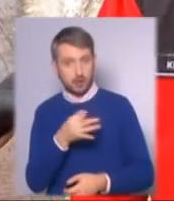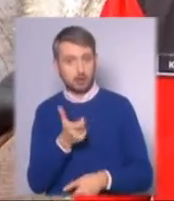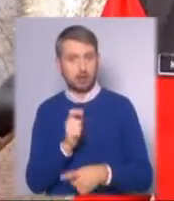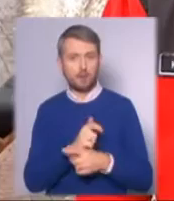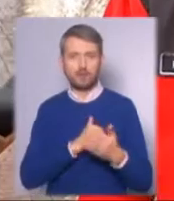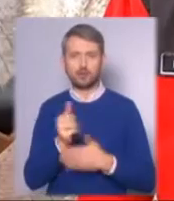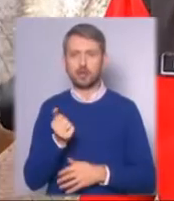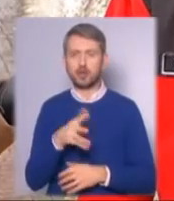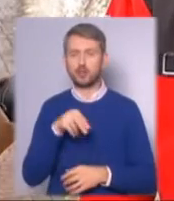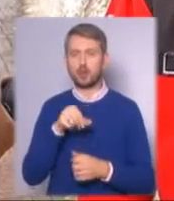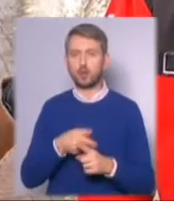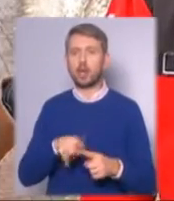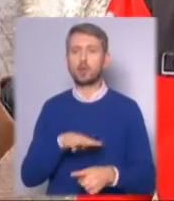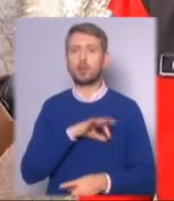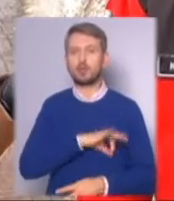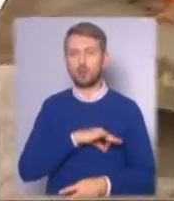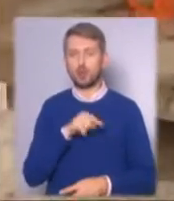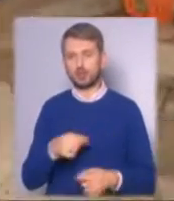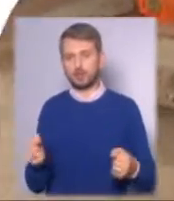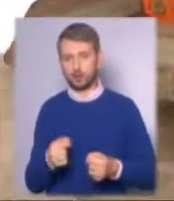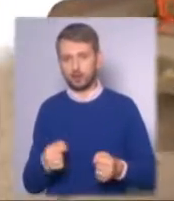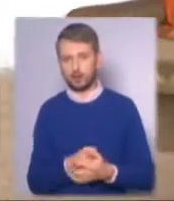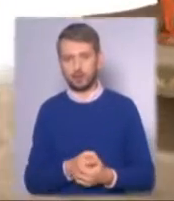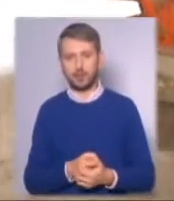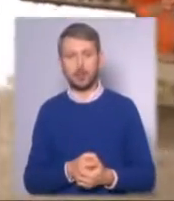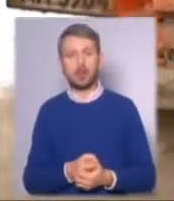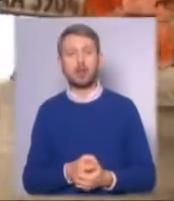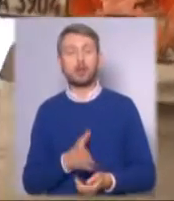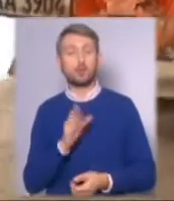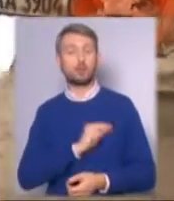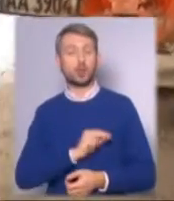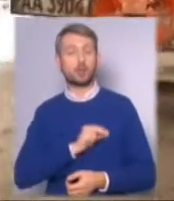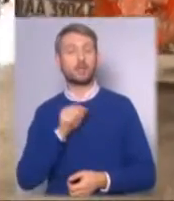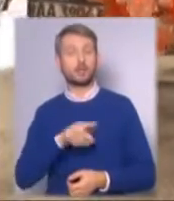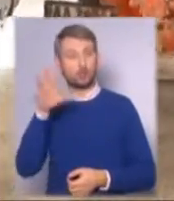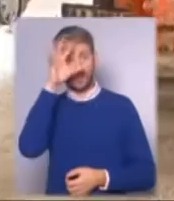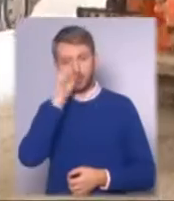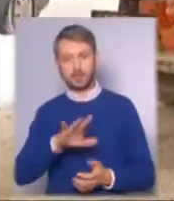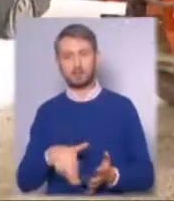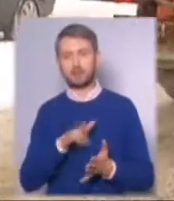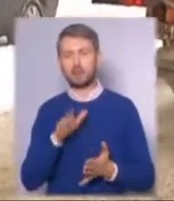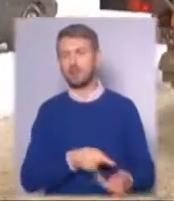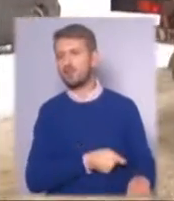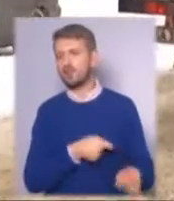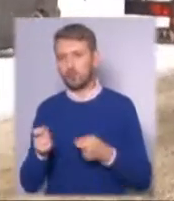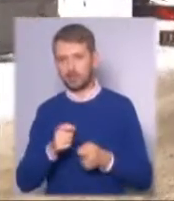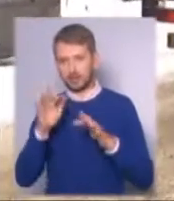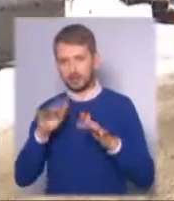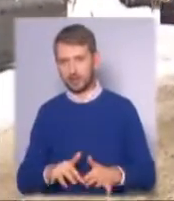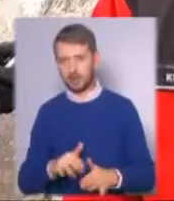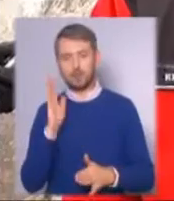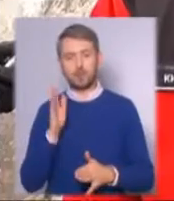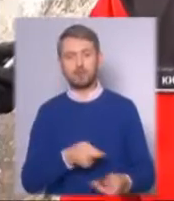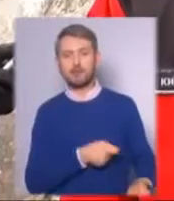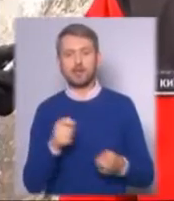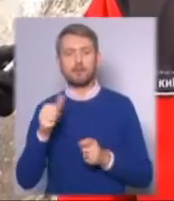количество соли, которое было использовано в эту зиму. Не спатимуть дорожники и в цю ніч з міста вивозитимуть сніг. Будут вывозиться в первую